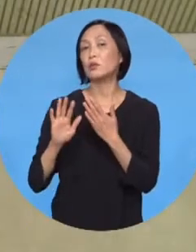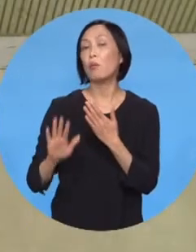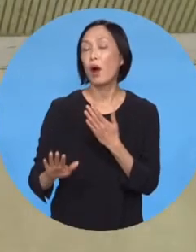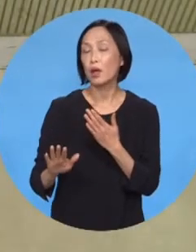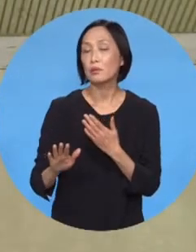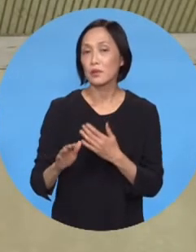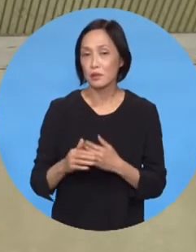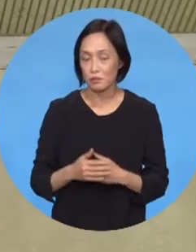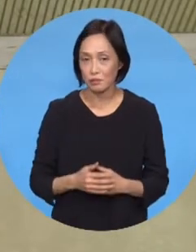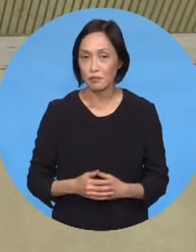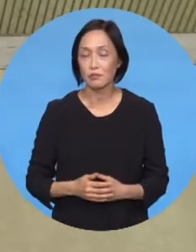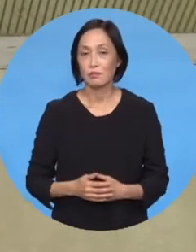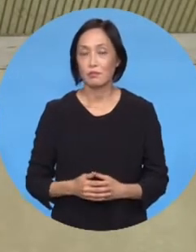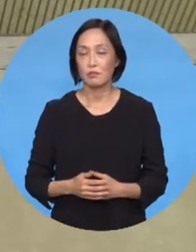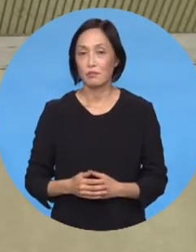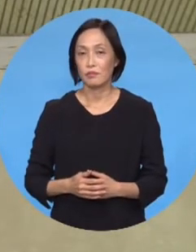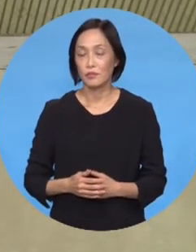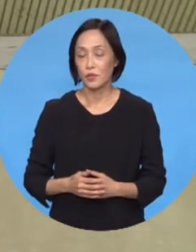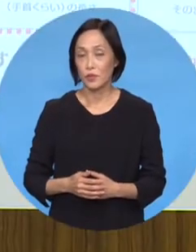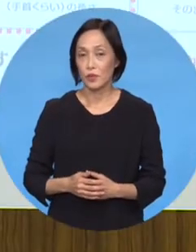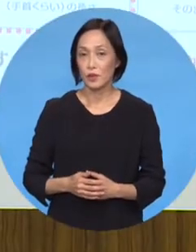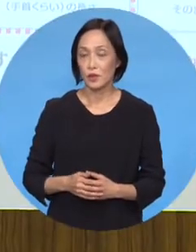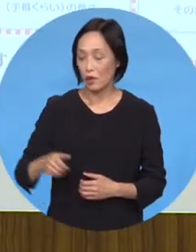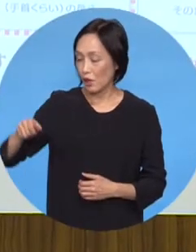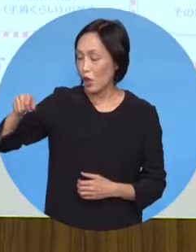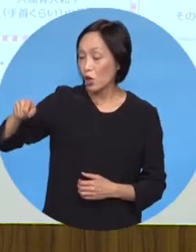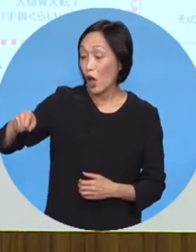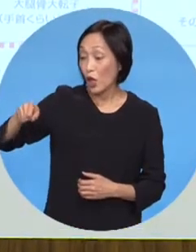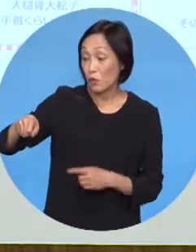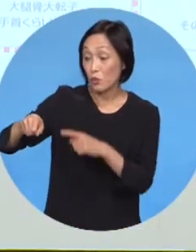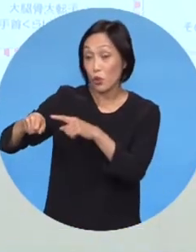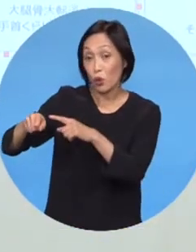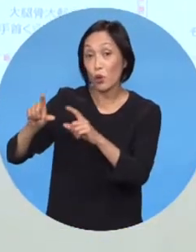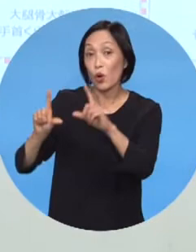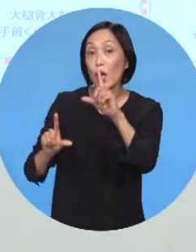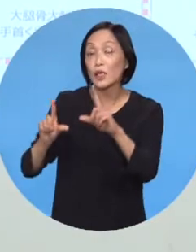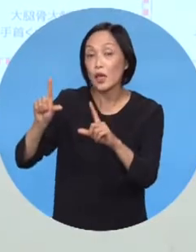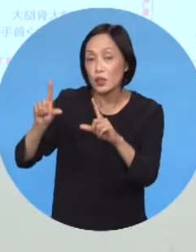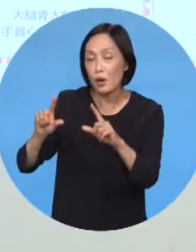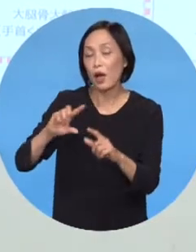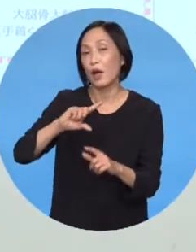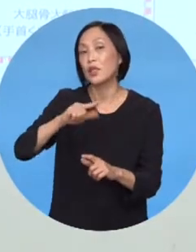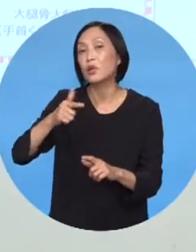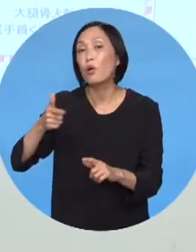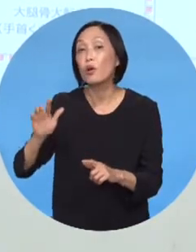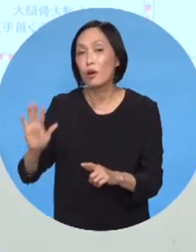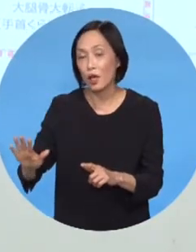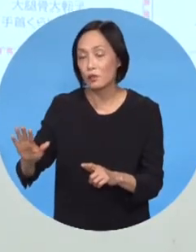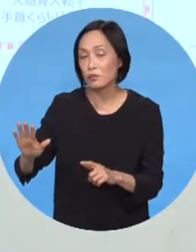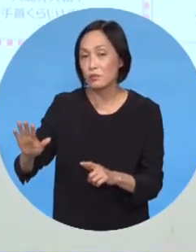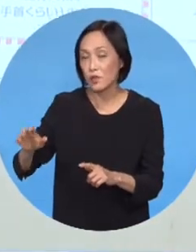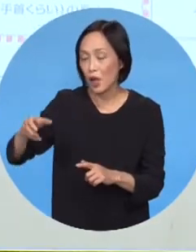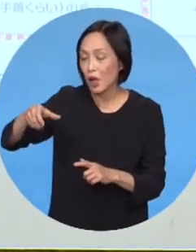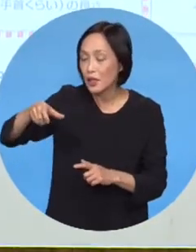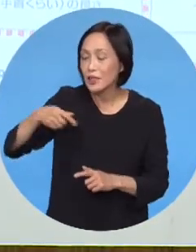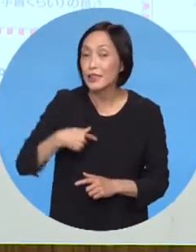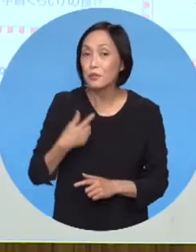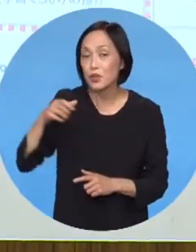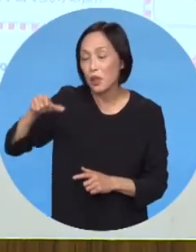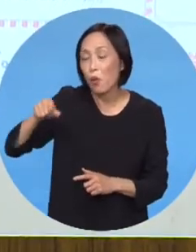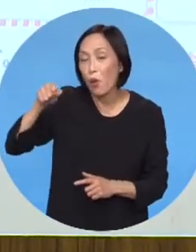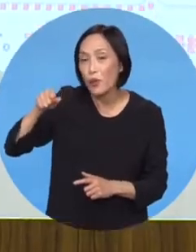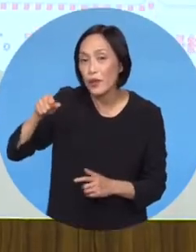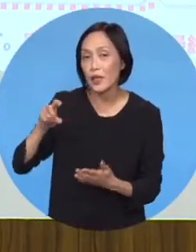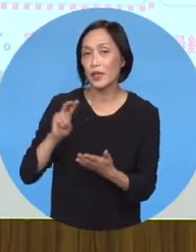ためのポイントがあります。 グリップの形がいろいろありますので、ここは持っていただいて決め